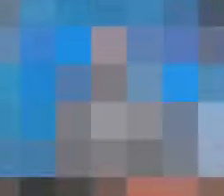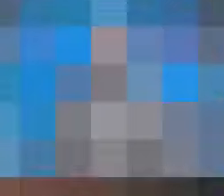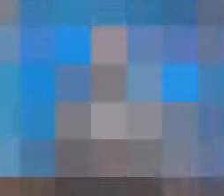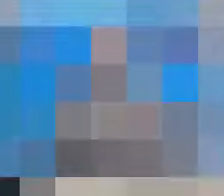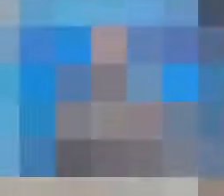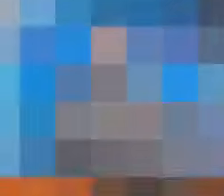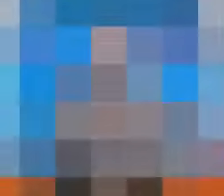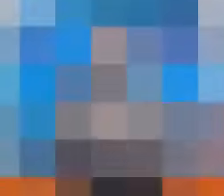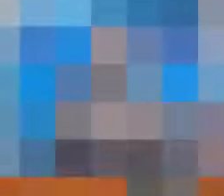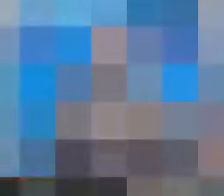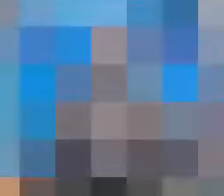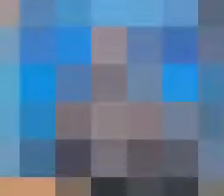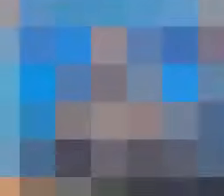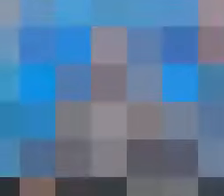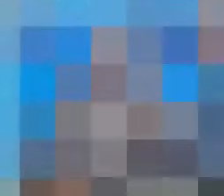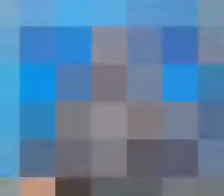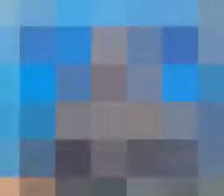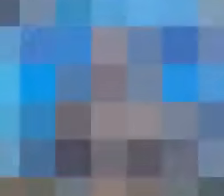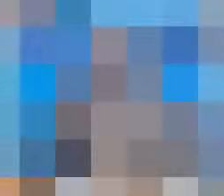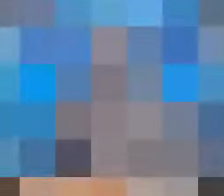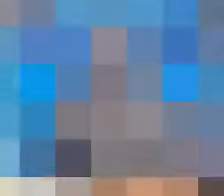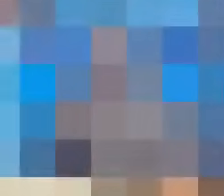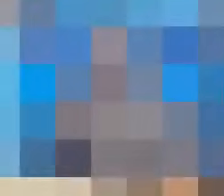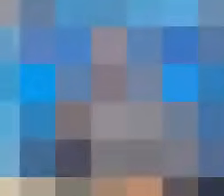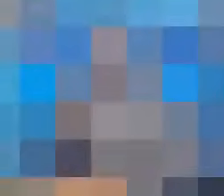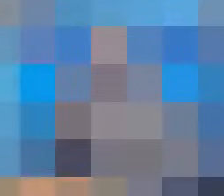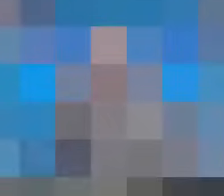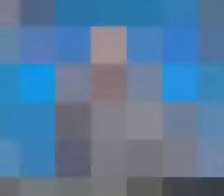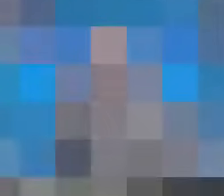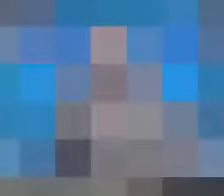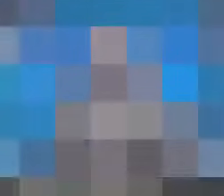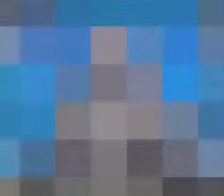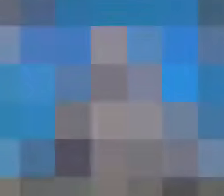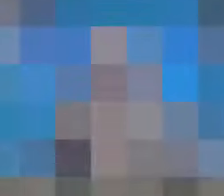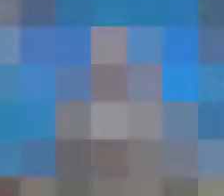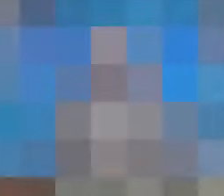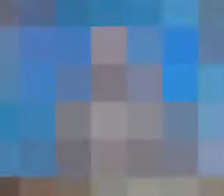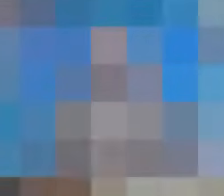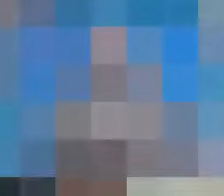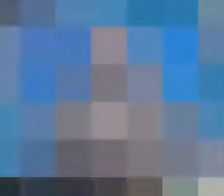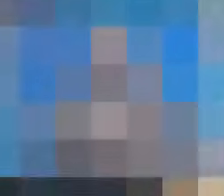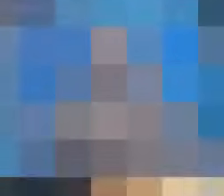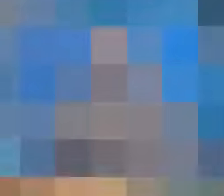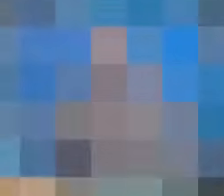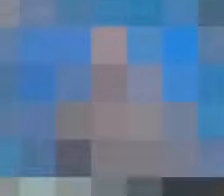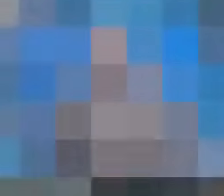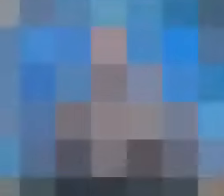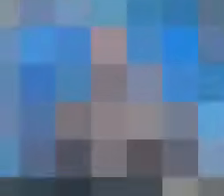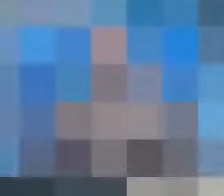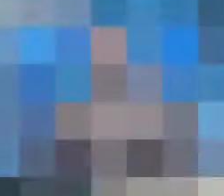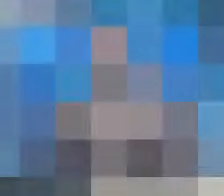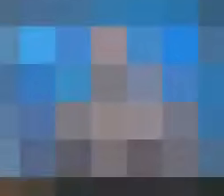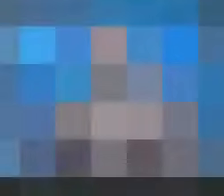حصيلة ضحايا العدوان الإسرائيلي على قطاع غزة تقترب من 22 ألف شهيد، وجيش الاحتلال يعلن تقليص